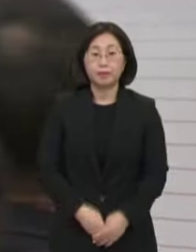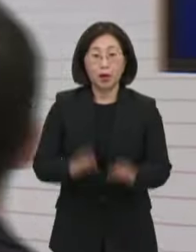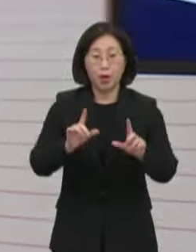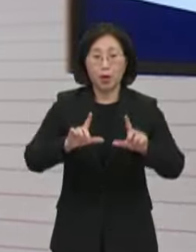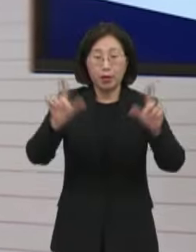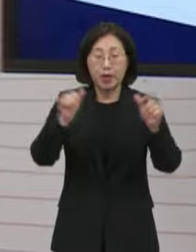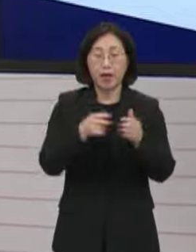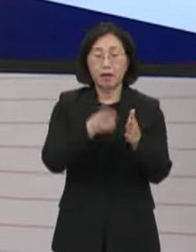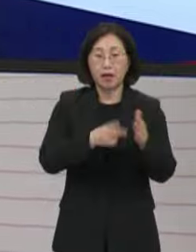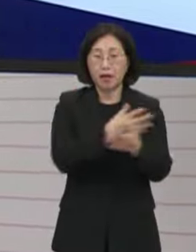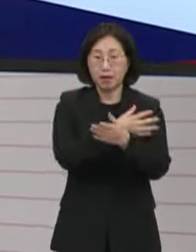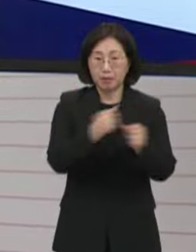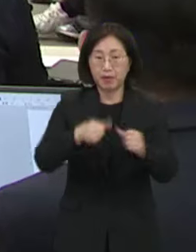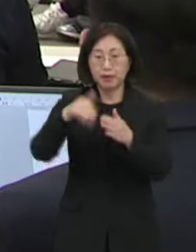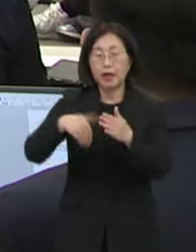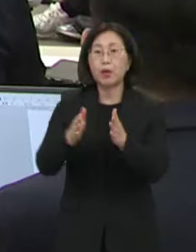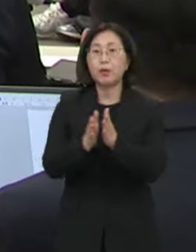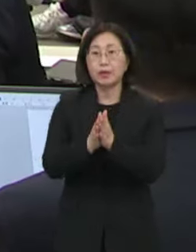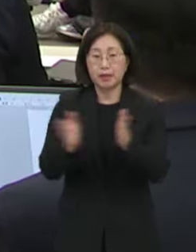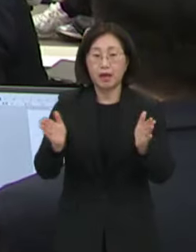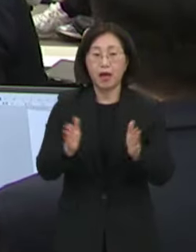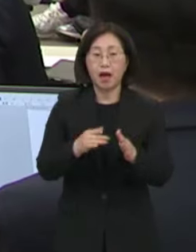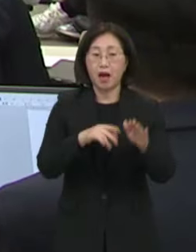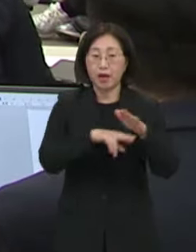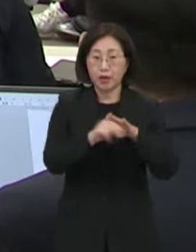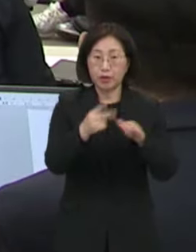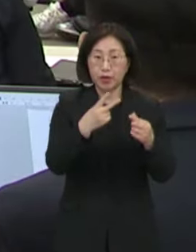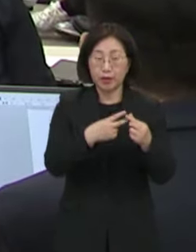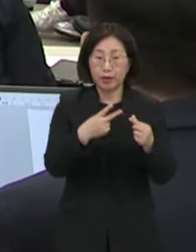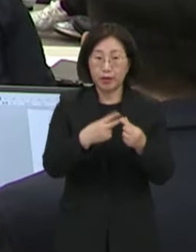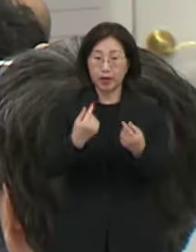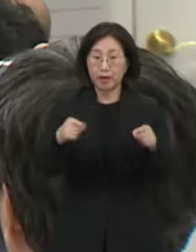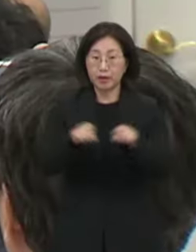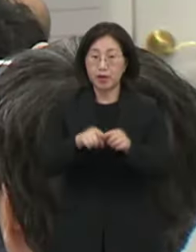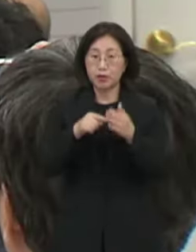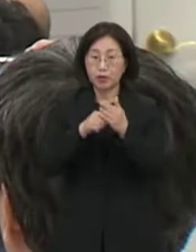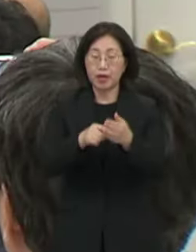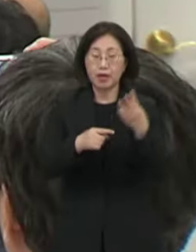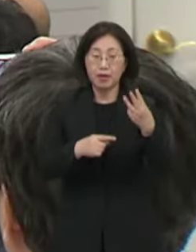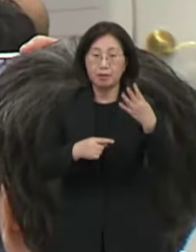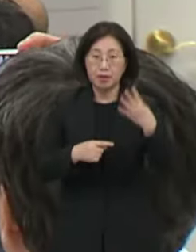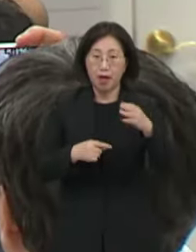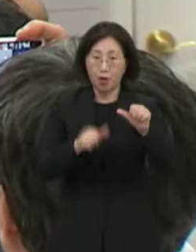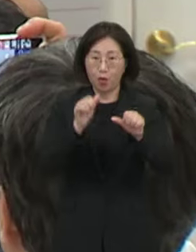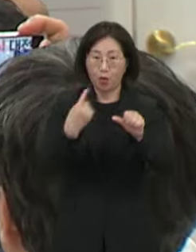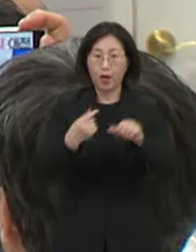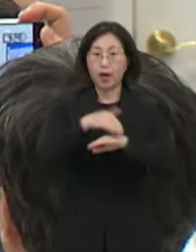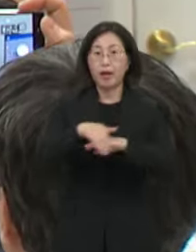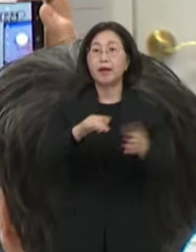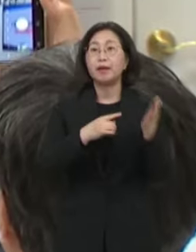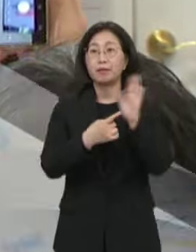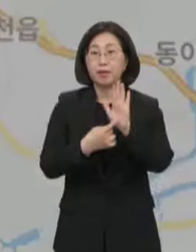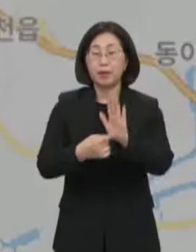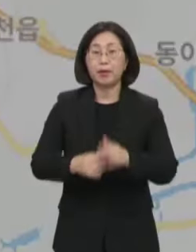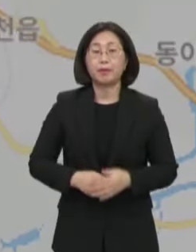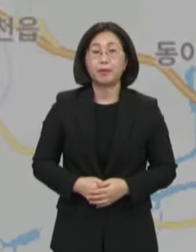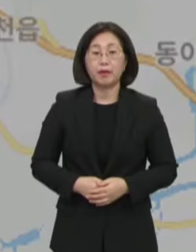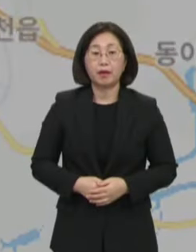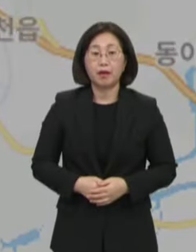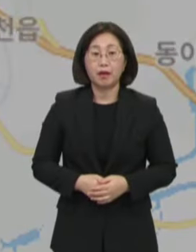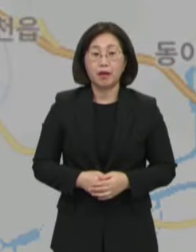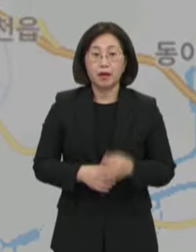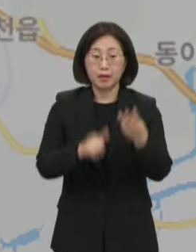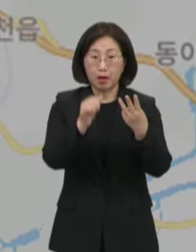올해 차량 발주와 착공을 앞둔 도시철도 2호선과 함께 추진할 3, 4, 5호선의 밑그림이 나왔습니다.